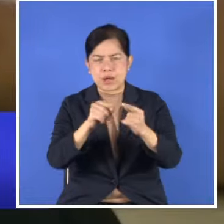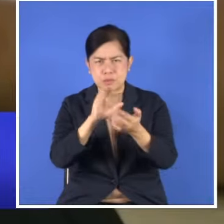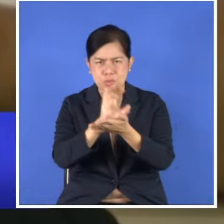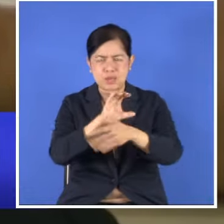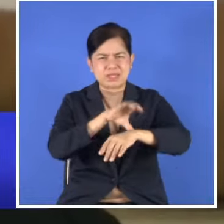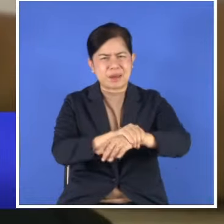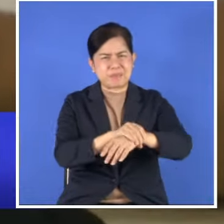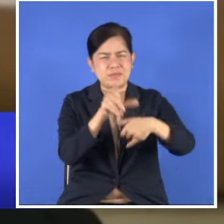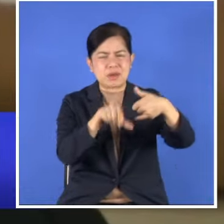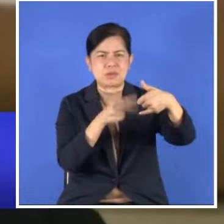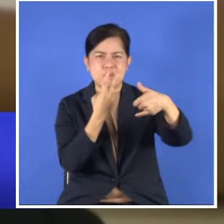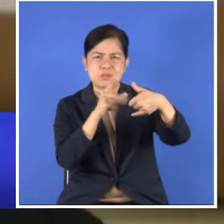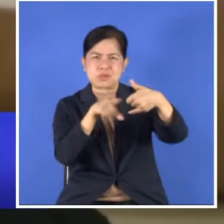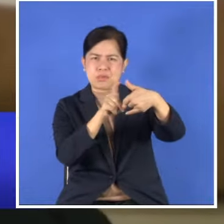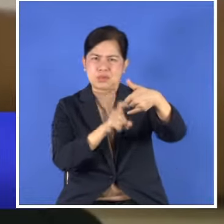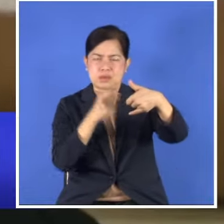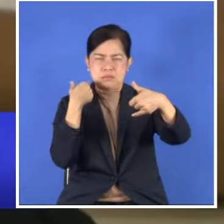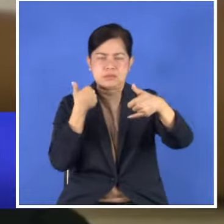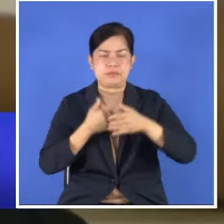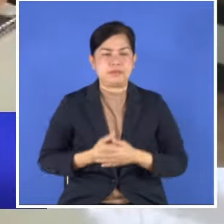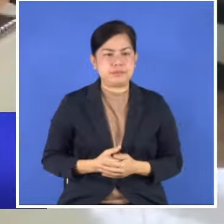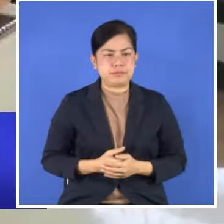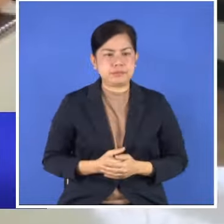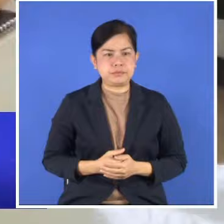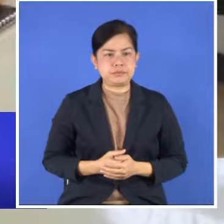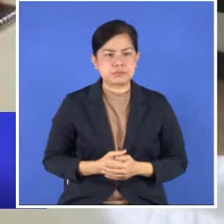นี่ถือว่าอันตรายมากๆฟังหน่อยค่ะเสียงผู้เสียหาย